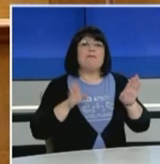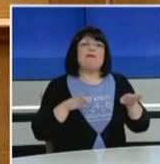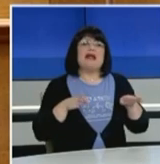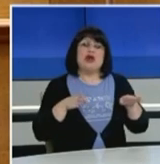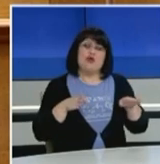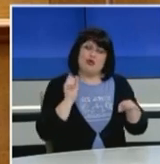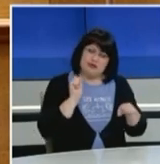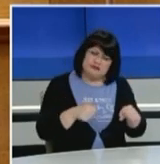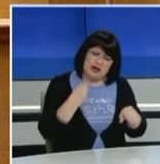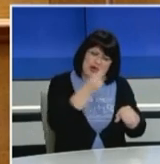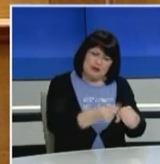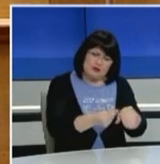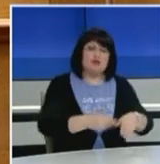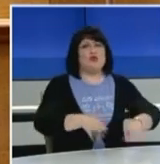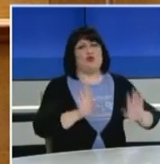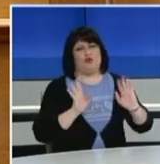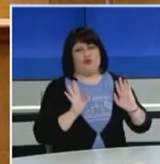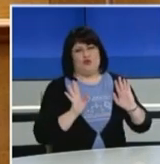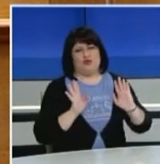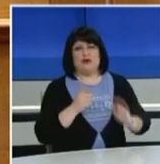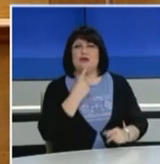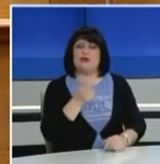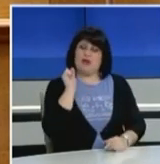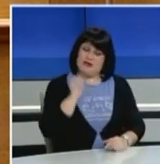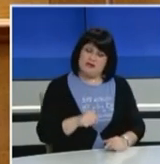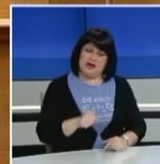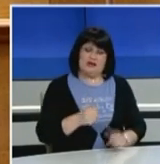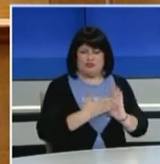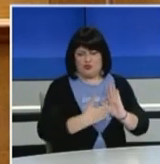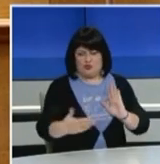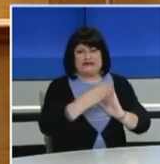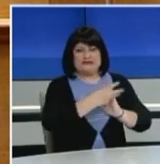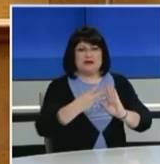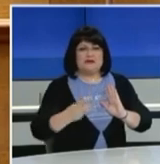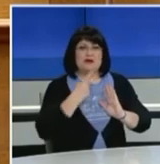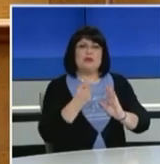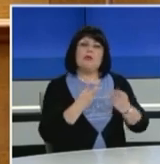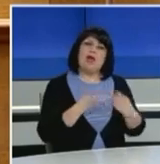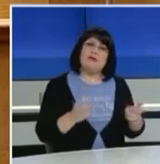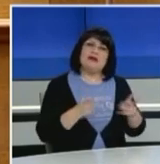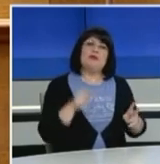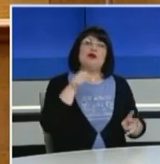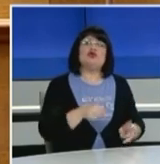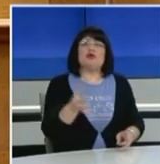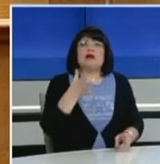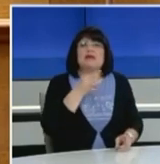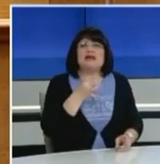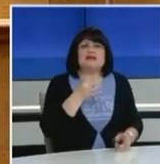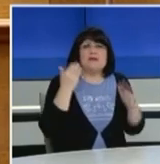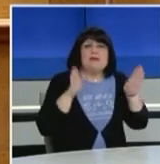Παπαγγελόπουλο, ο οποίος θεσμοθέτησε τη χρήση τους για ένα διάστημα και τώρα παριστάνει και το